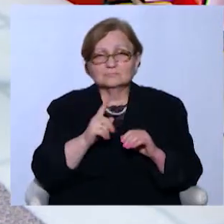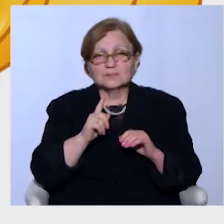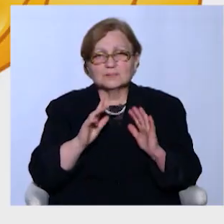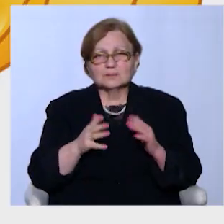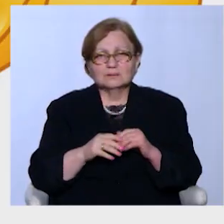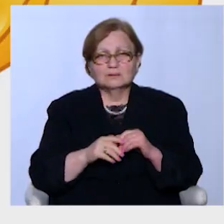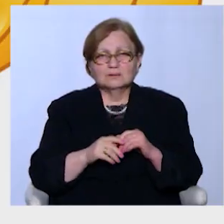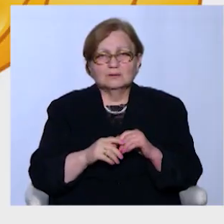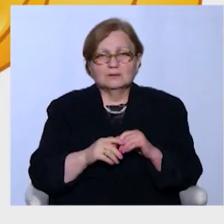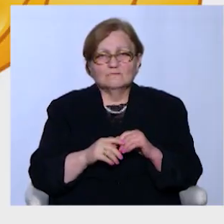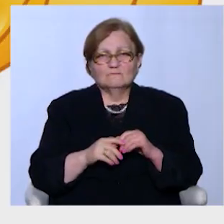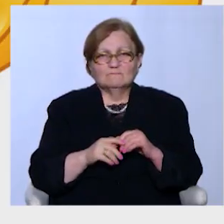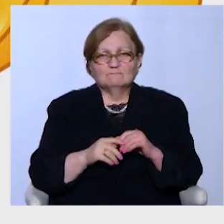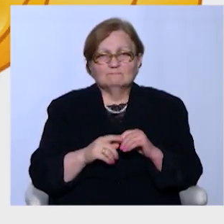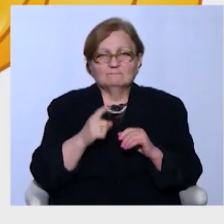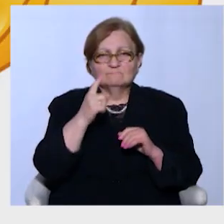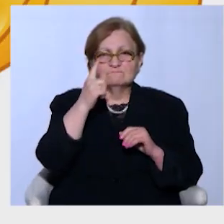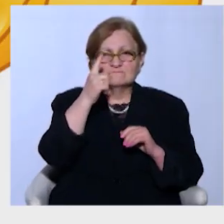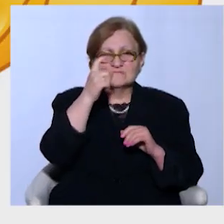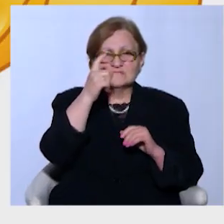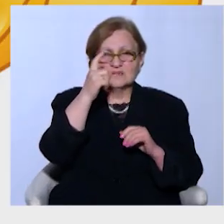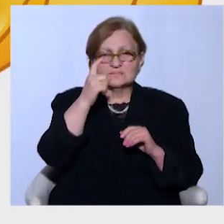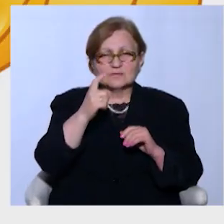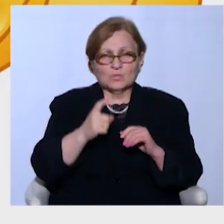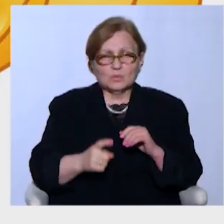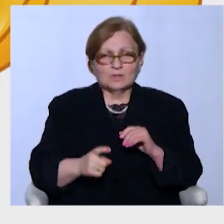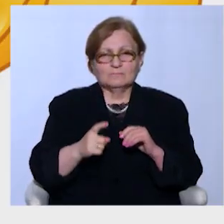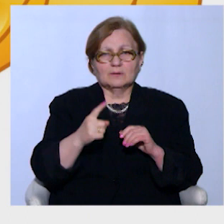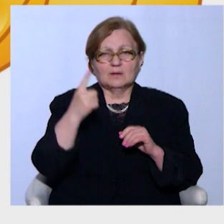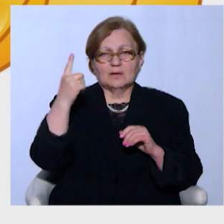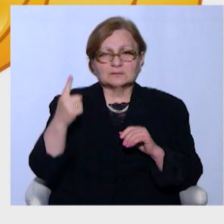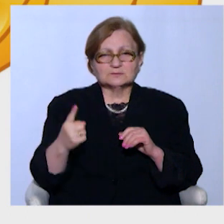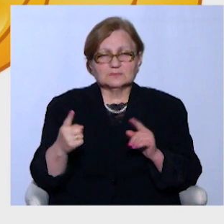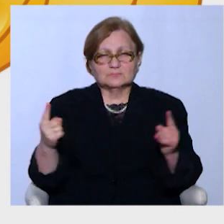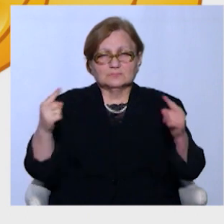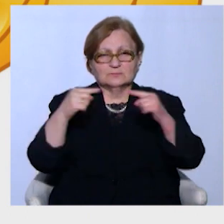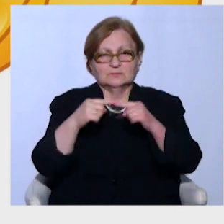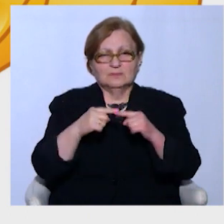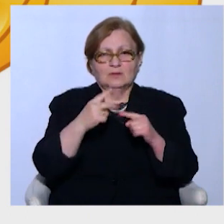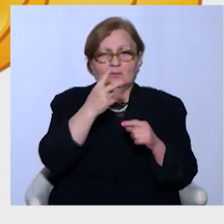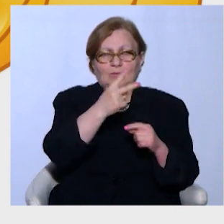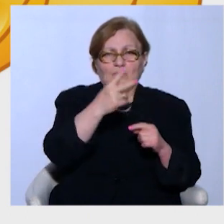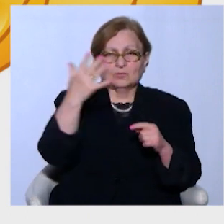ხდება. ასეულები და ერთეულები შეხედეთ. 2 და 5.